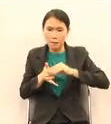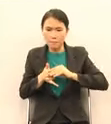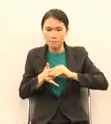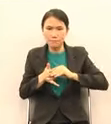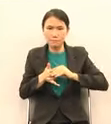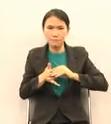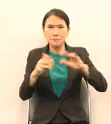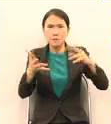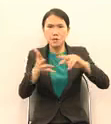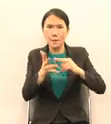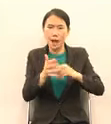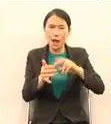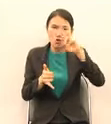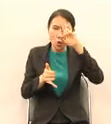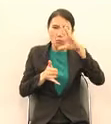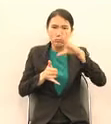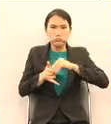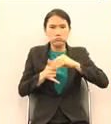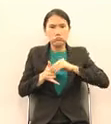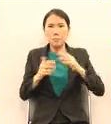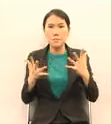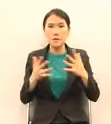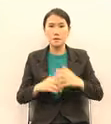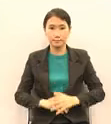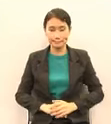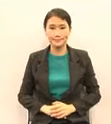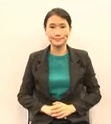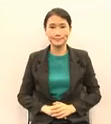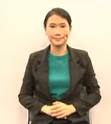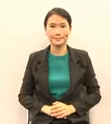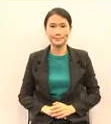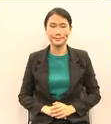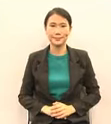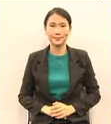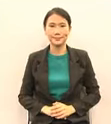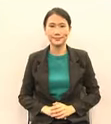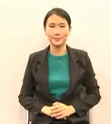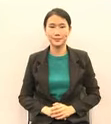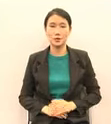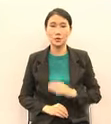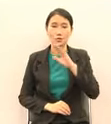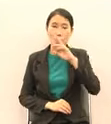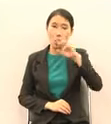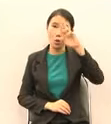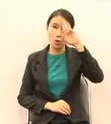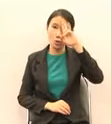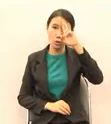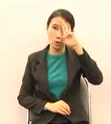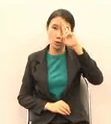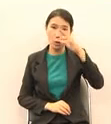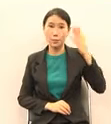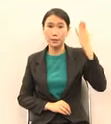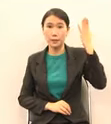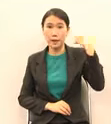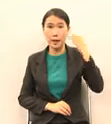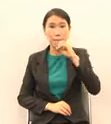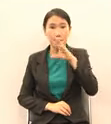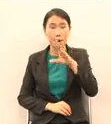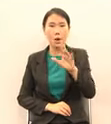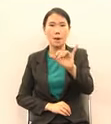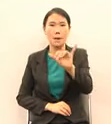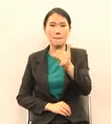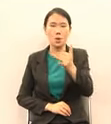ว่า underlying disease ก็คือไม่มีโรคประจำตัวนะก็แปลว่าตัวโรคอย่างที่คุณหมอตรงชัยบอกว่าบาง